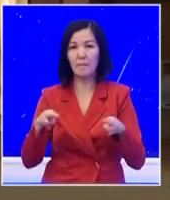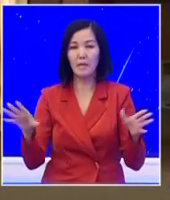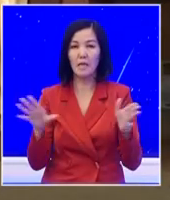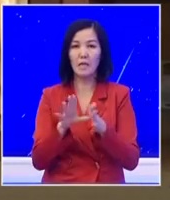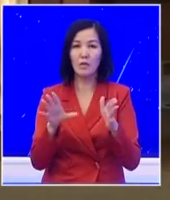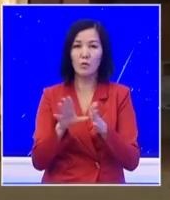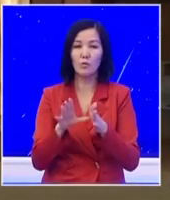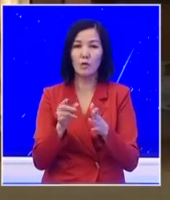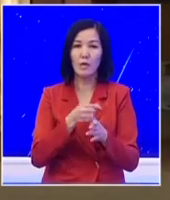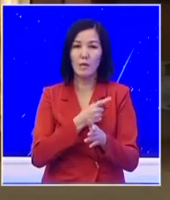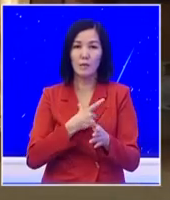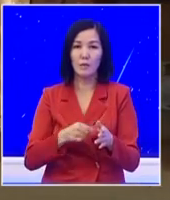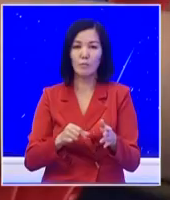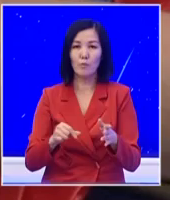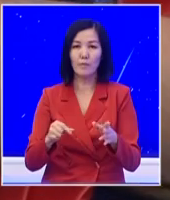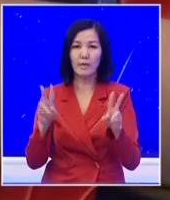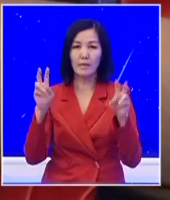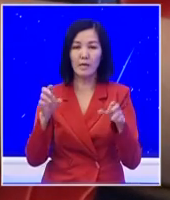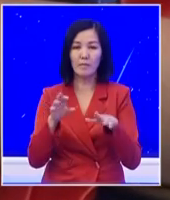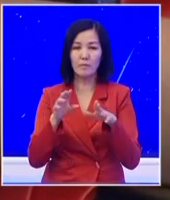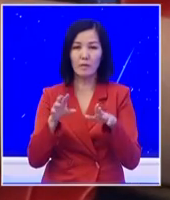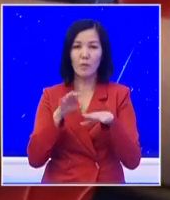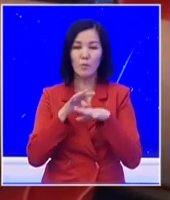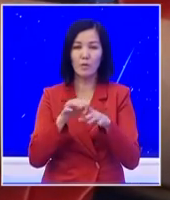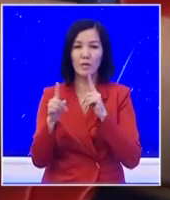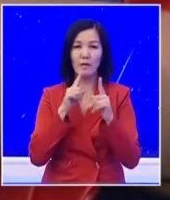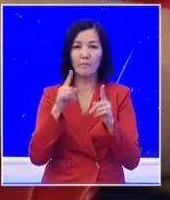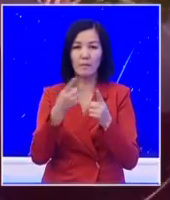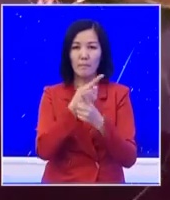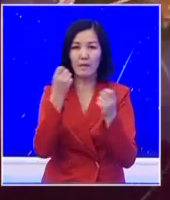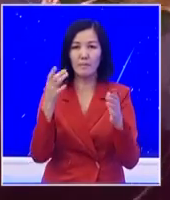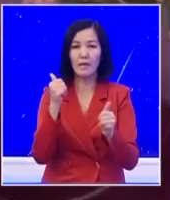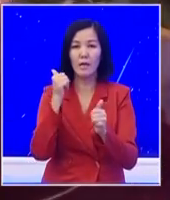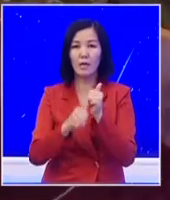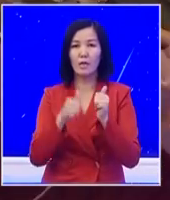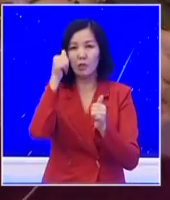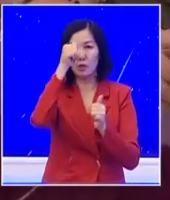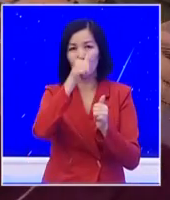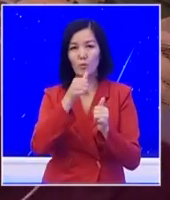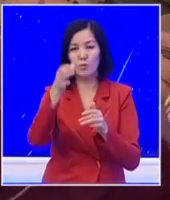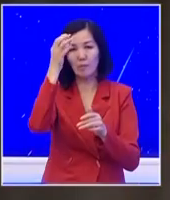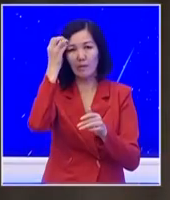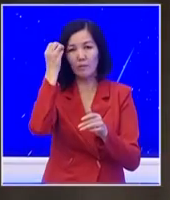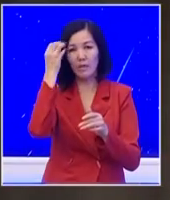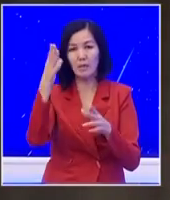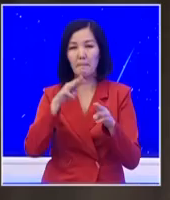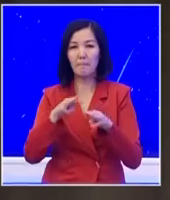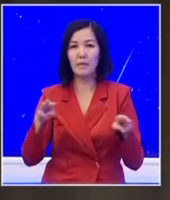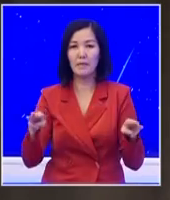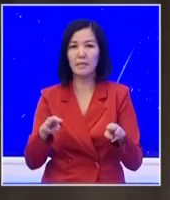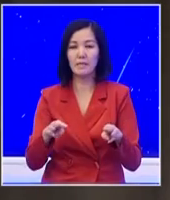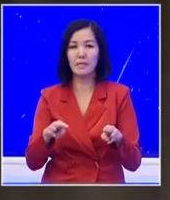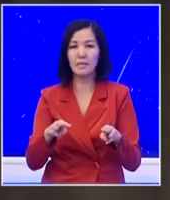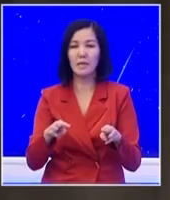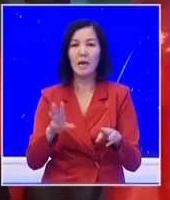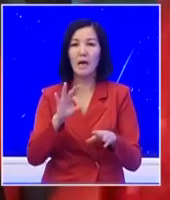дипломдар тақырыбында өткен онлайн конференция барысында мәлімдеді. Жыл сайын Білім және ғылым министрлігінде дипломдардың түп нұсқасын